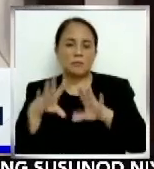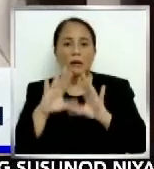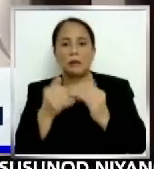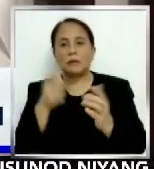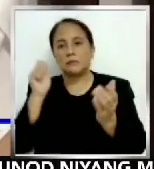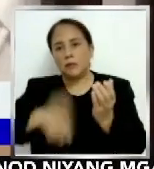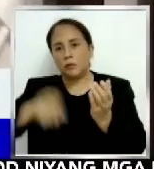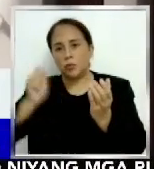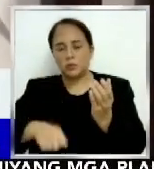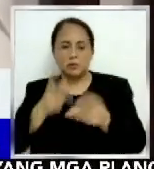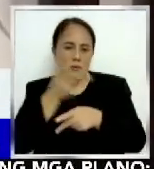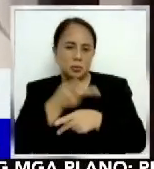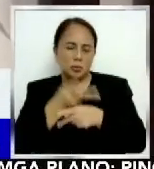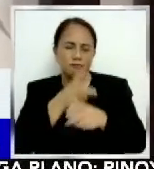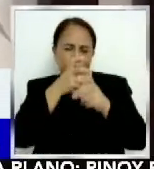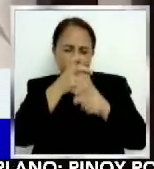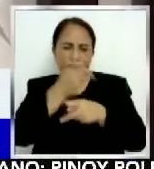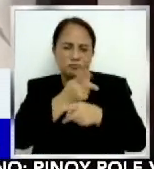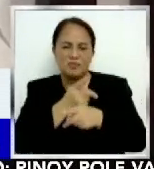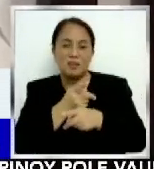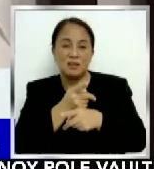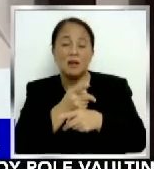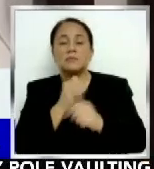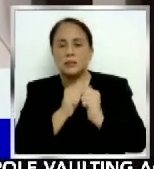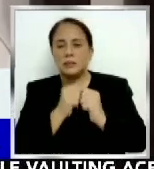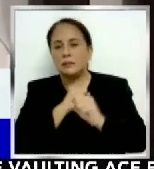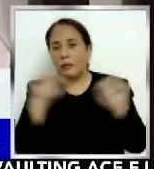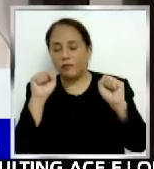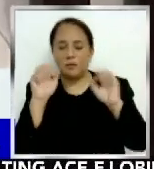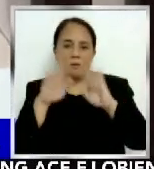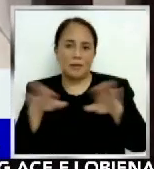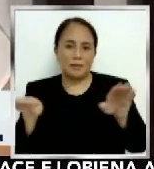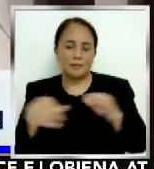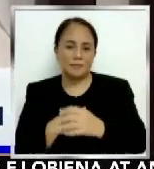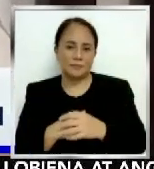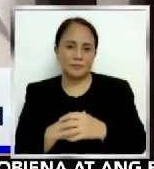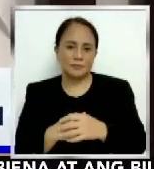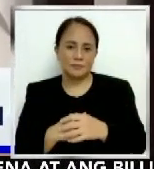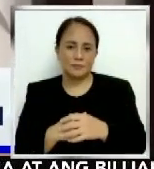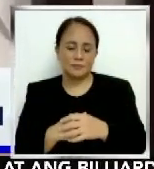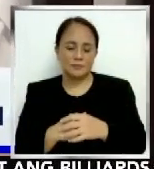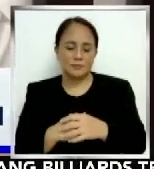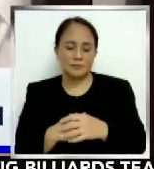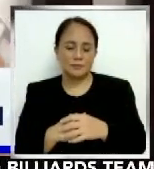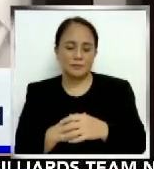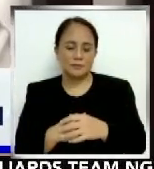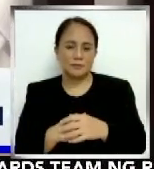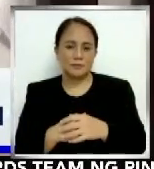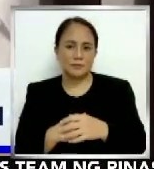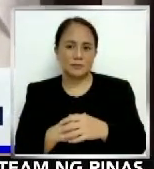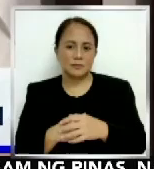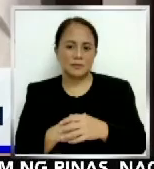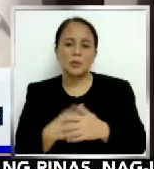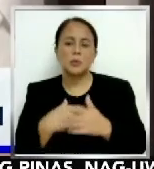ang security, mas secure yung mga bata. Yan po kaagad yung inaayos po namin. At patuloy po kami nagpapamigay